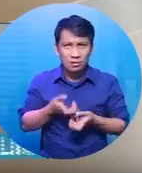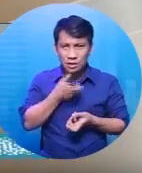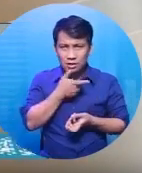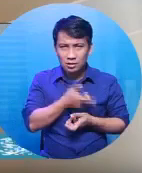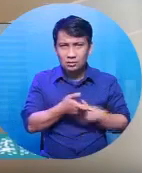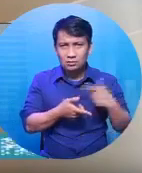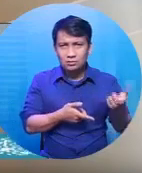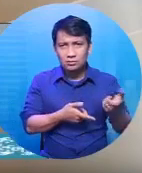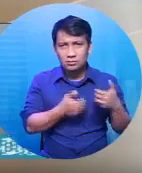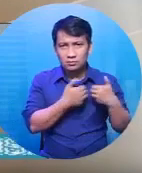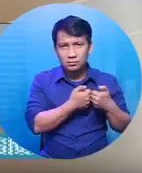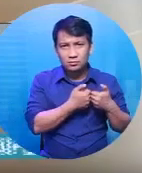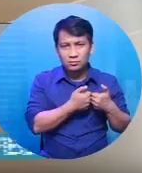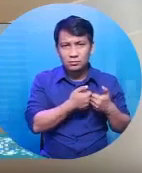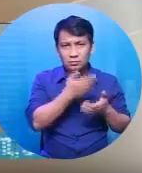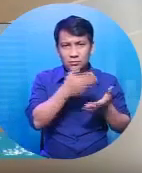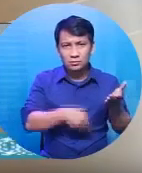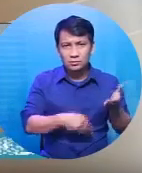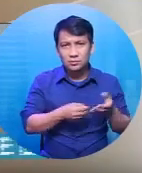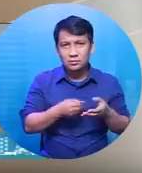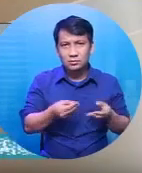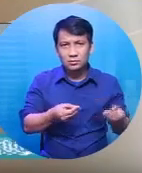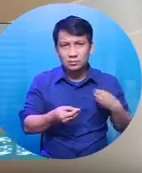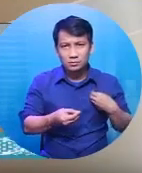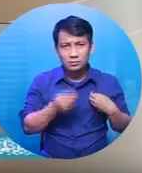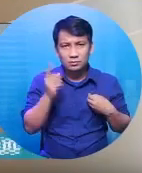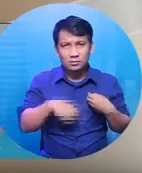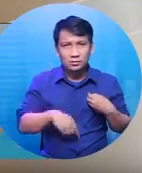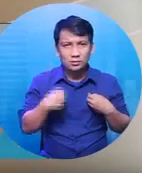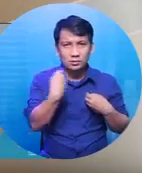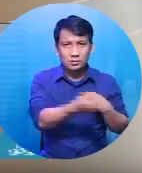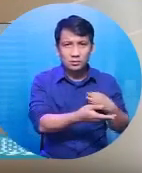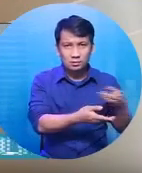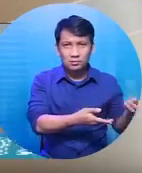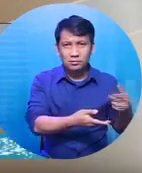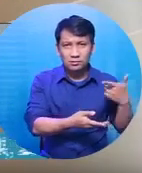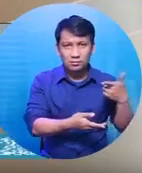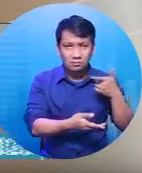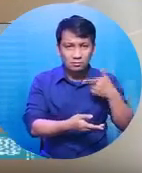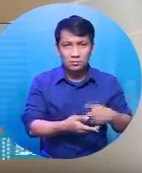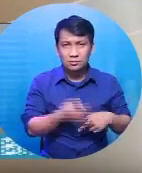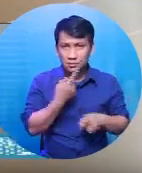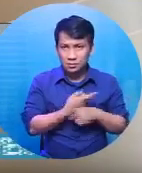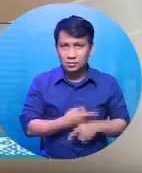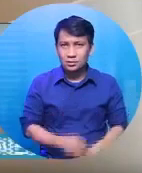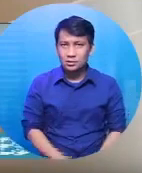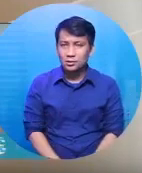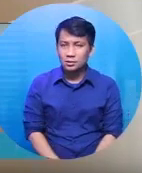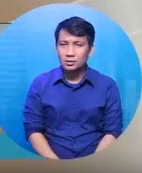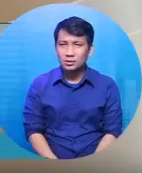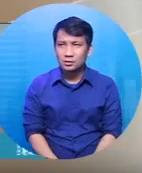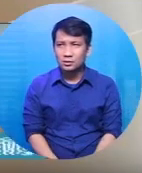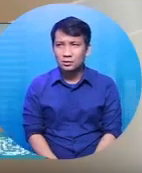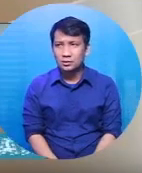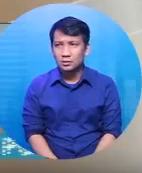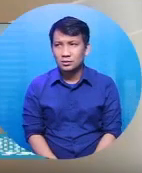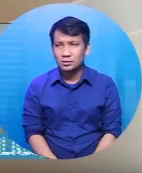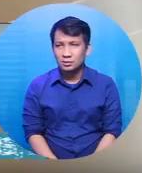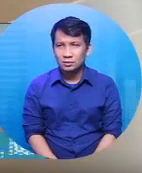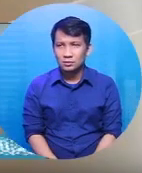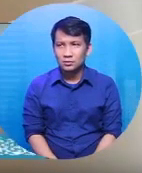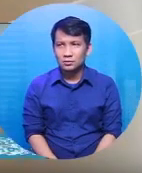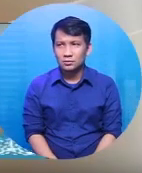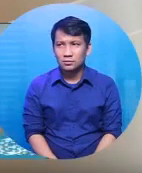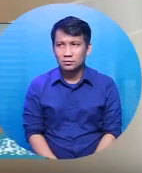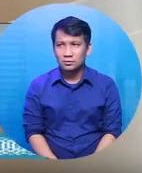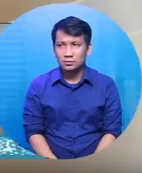dapat yung mga karelasyon niyang lesbian ang magbibigay sa kanya, hindi siya pwede magbigay sa kanyang karelasyon na lesbian. Hindi ko po sinabi yun, sir,